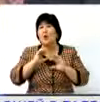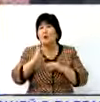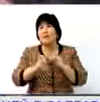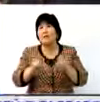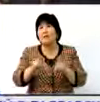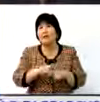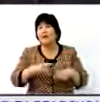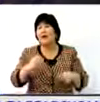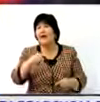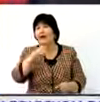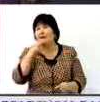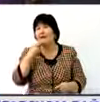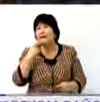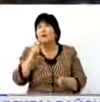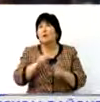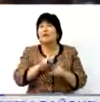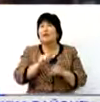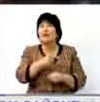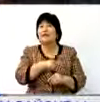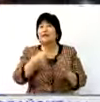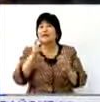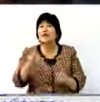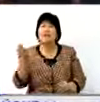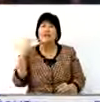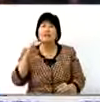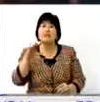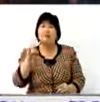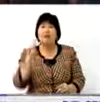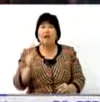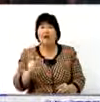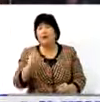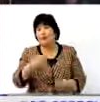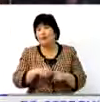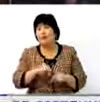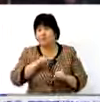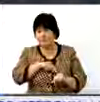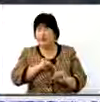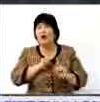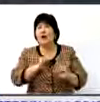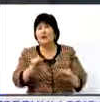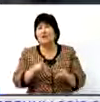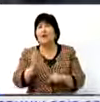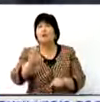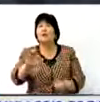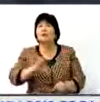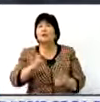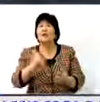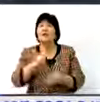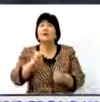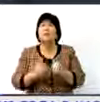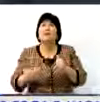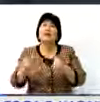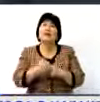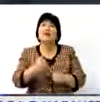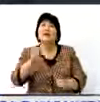полуфинале уступил россиянину, по словам тренера, из-за травмы спины. Но, несмотря на это, проявил характер и в борьбе за бронзу одолел соперника из